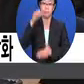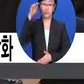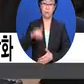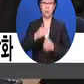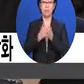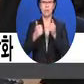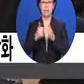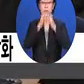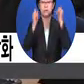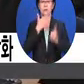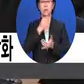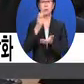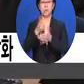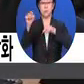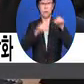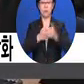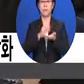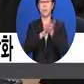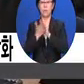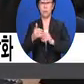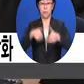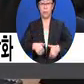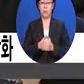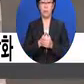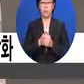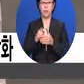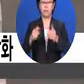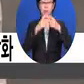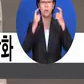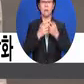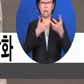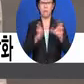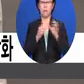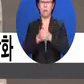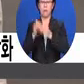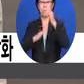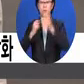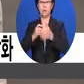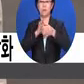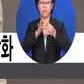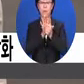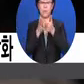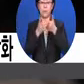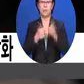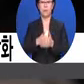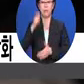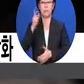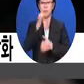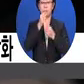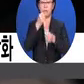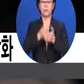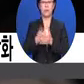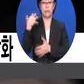사회복지 정책의 변화가 요구되고 있는 시기에 민관 협력을 통한 사회복지 전달 체계의 강화와